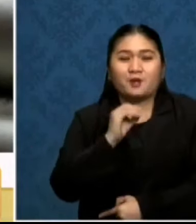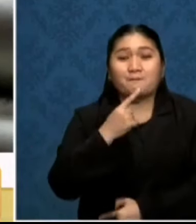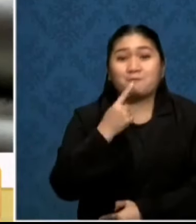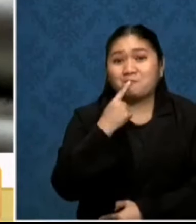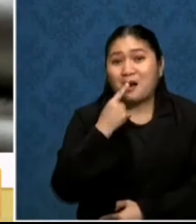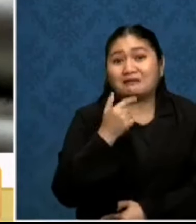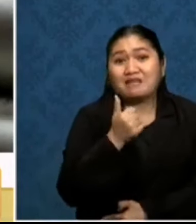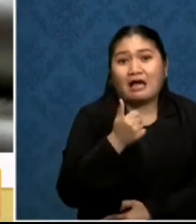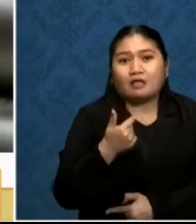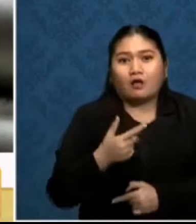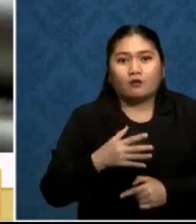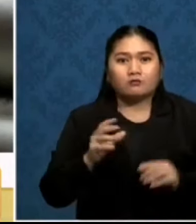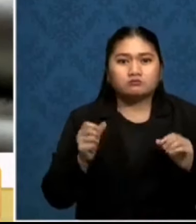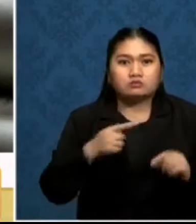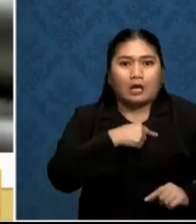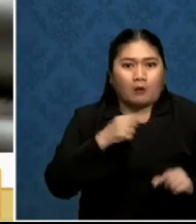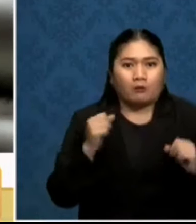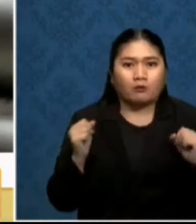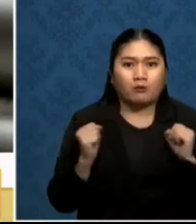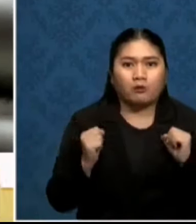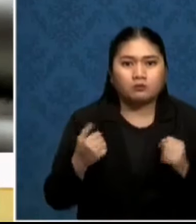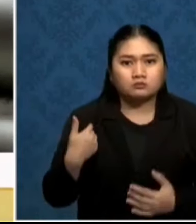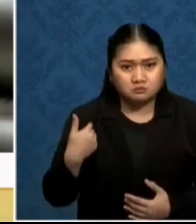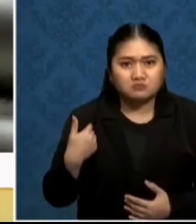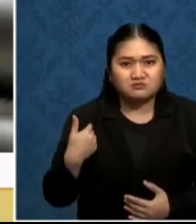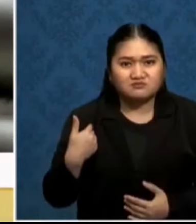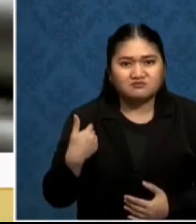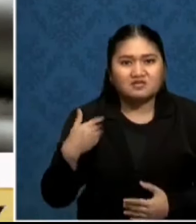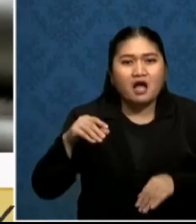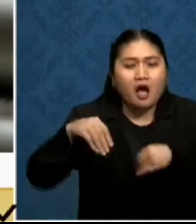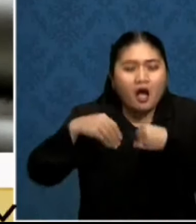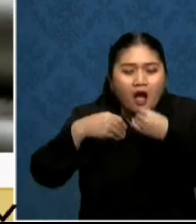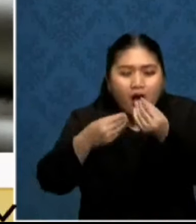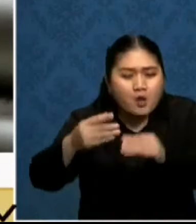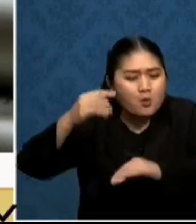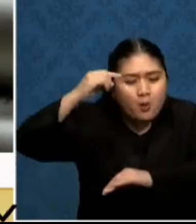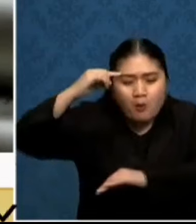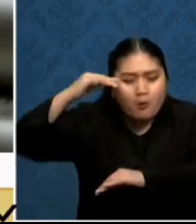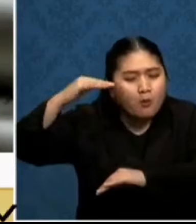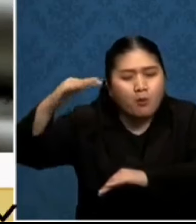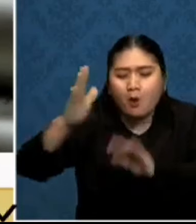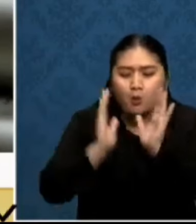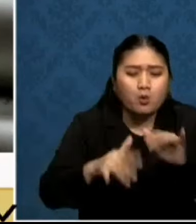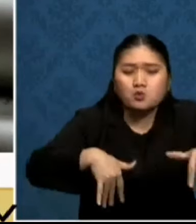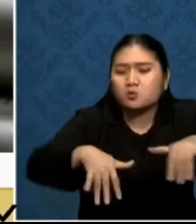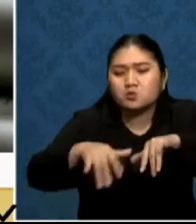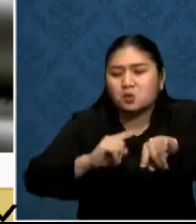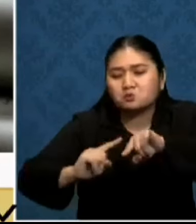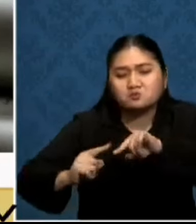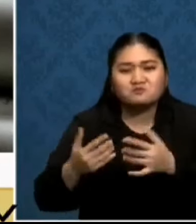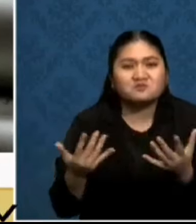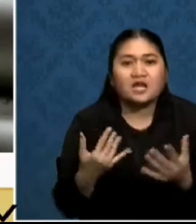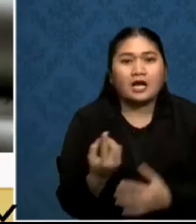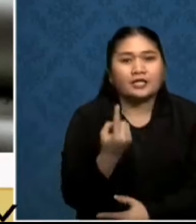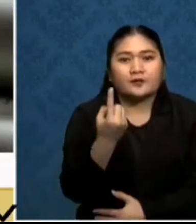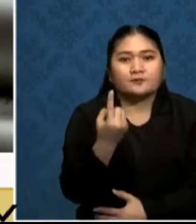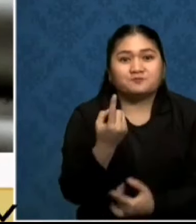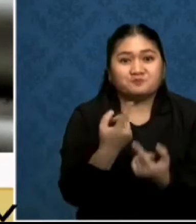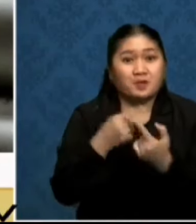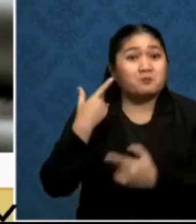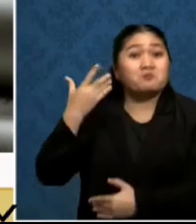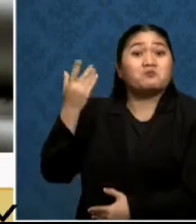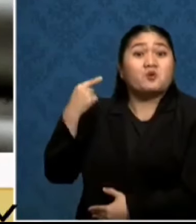ขาสั่นสร้างความหวังให้ประชาชนไปวันๆเท่านั้นน่ะครับเมื่อวานซืน